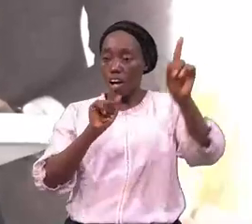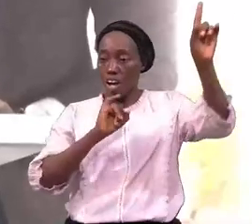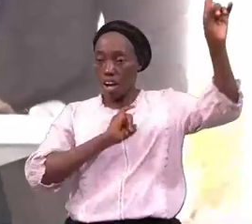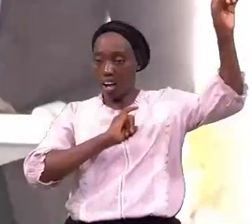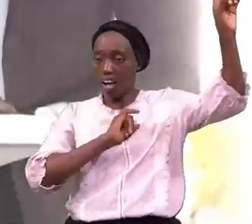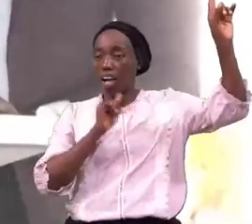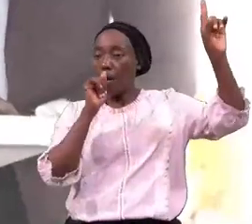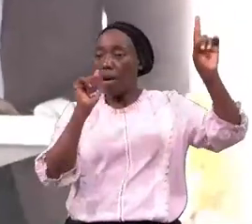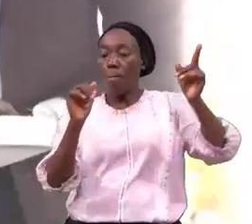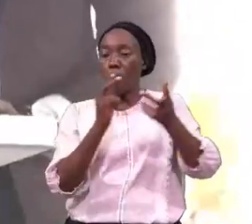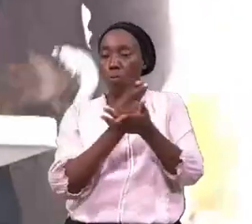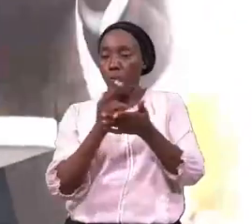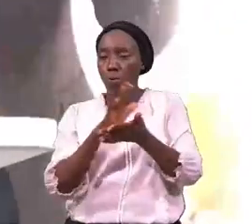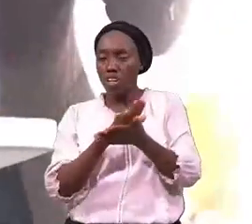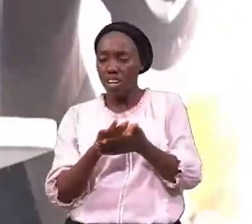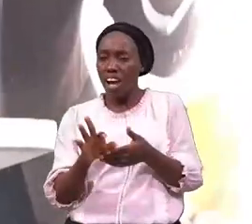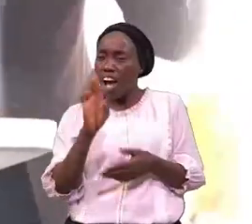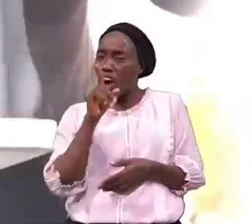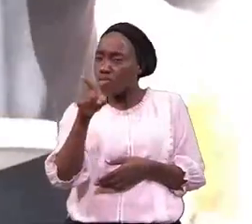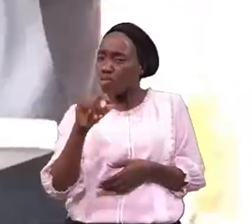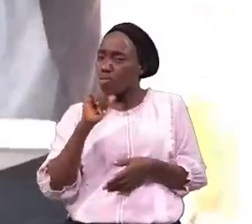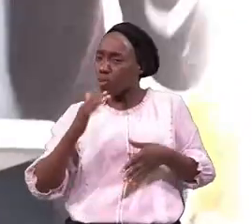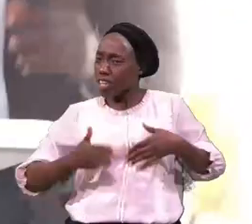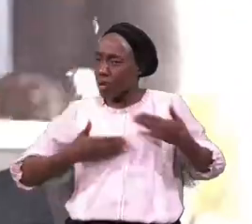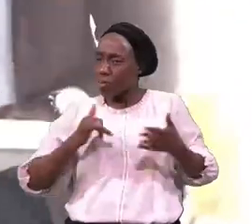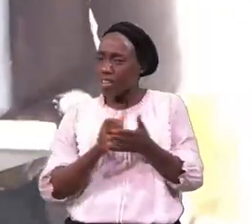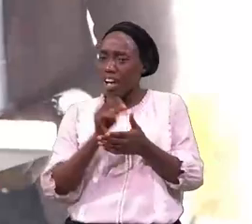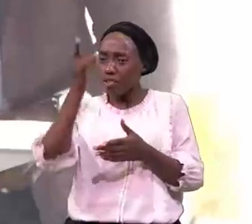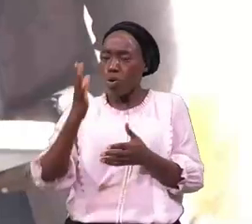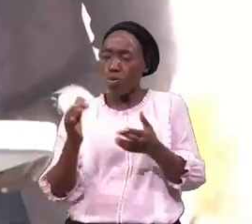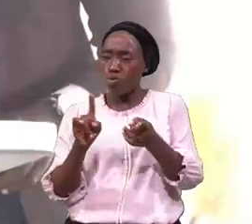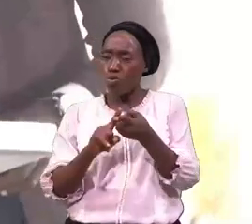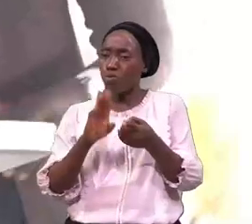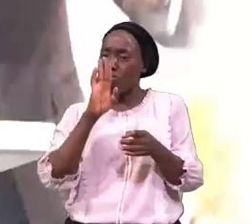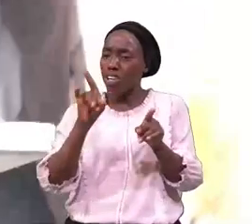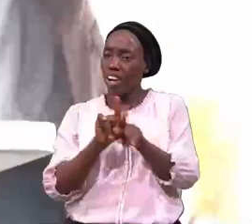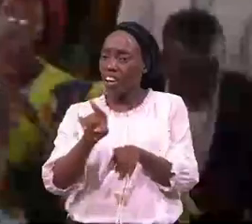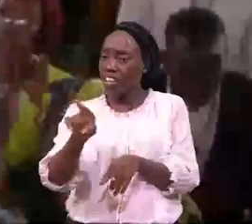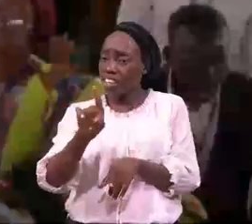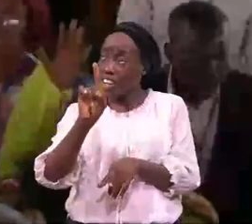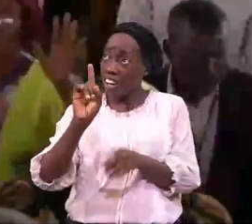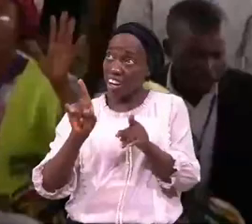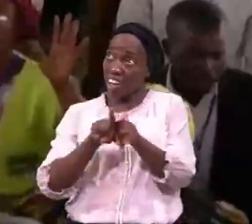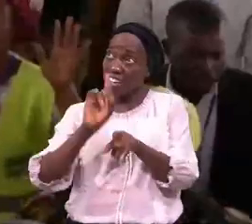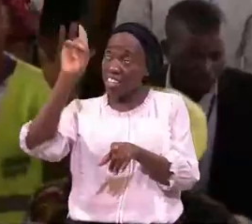Est-ce que vous n'êtes pas content comme Dieu veut que vous soyez comme lui? Si vous êtes content, dites Amen.